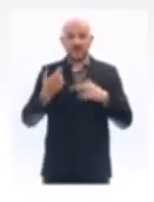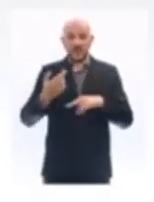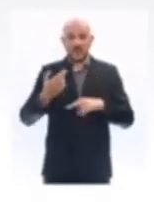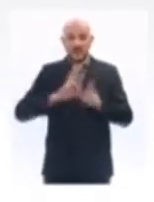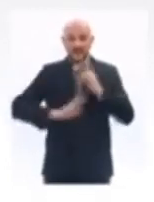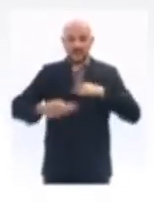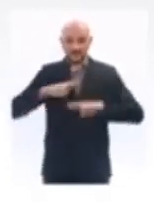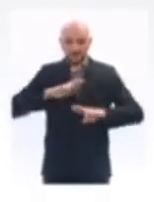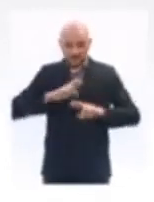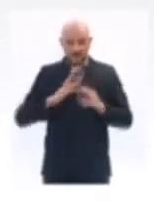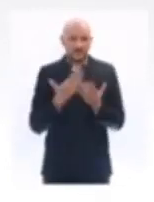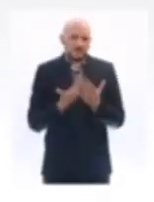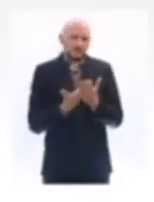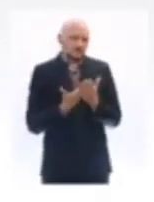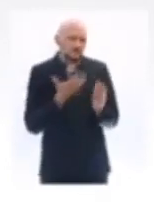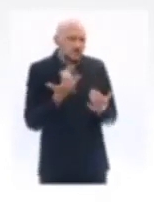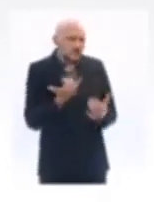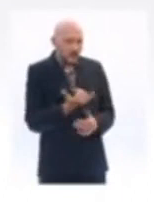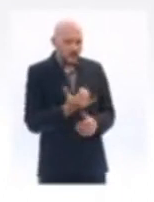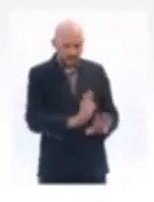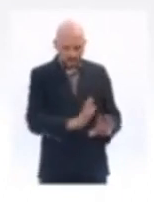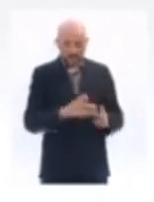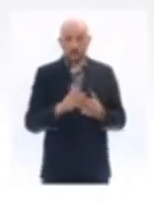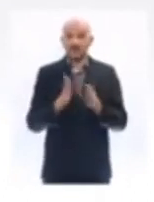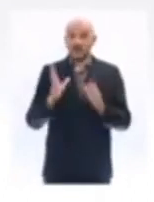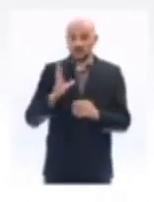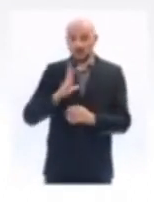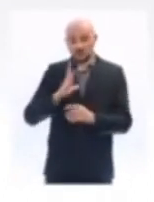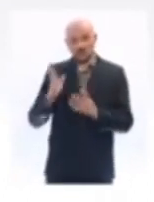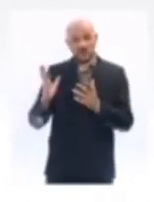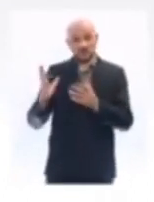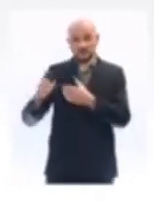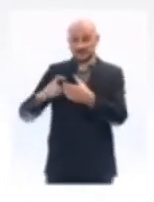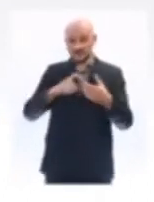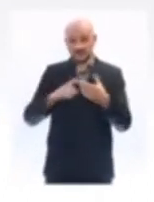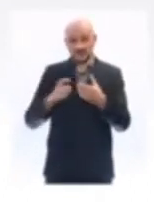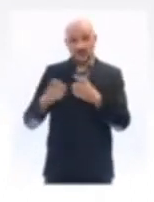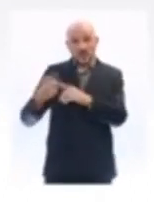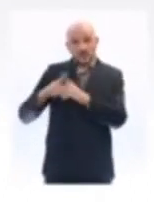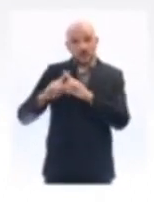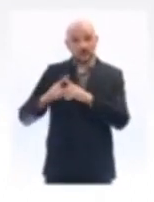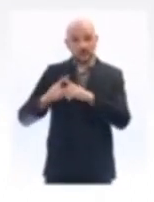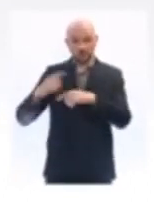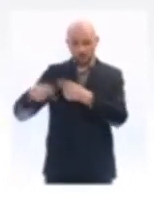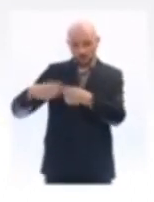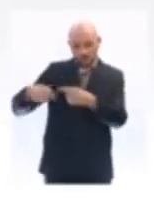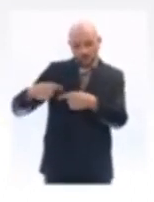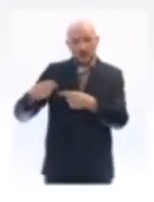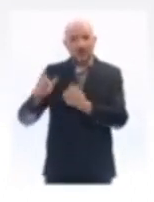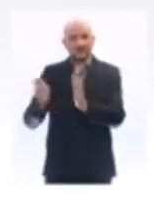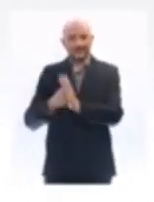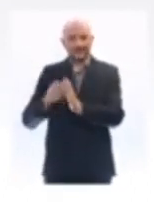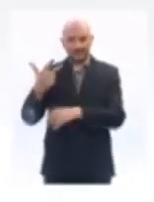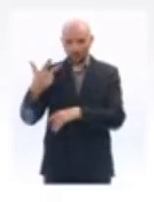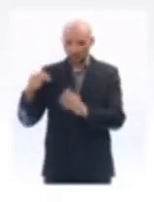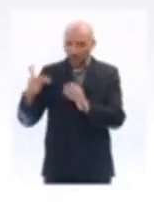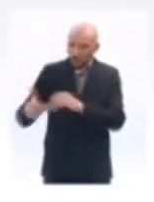avoir à l'esprit que lorsque, en juin, nous avons créé des demi-groupes, et que lorsque, dès le mois de mai, nous avions un protocole sanitaire extrêmement